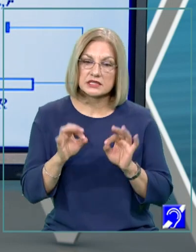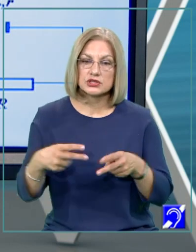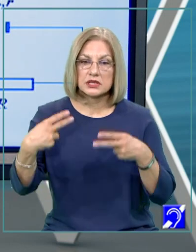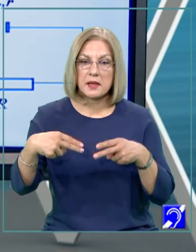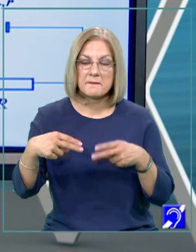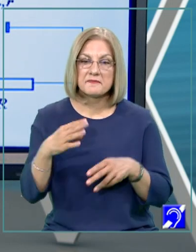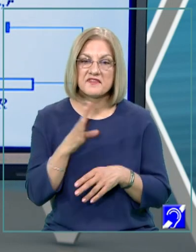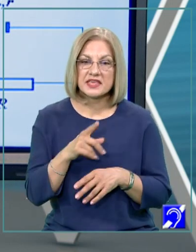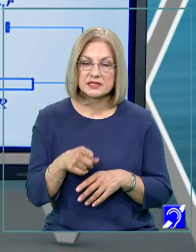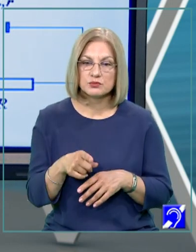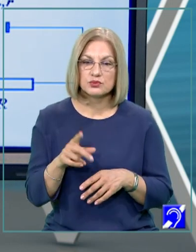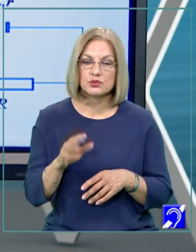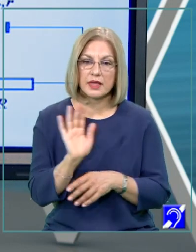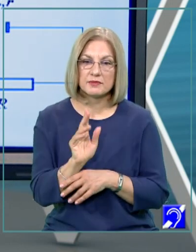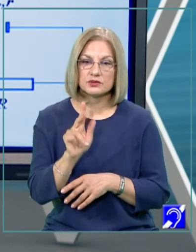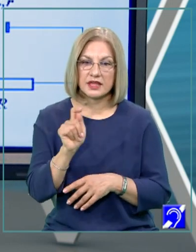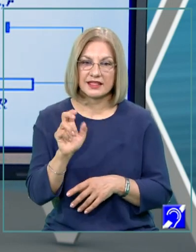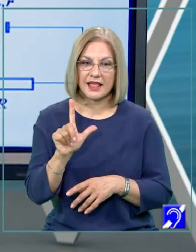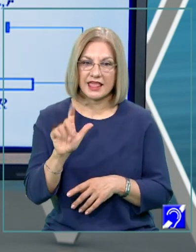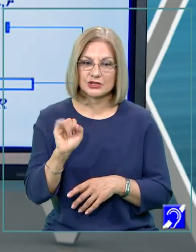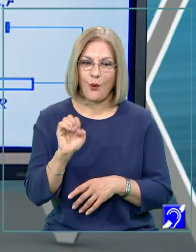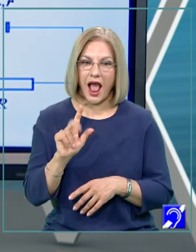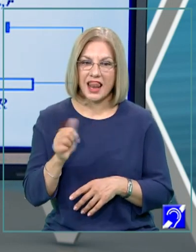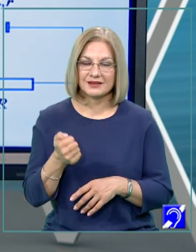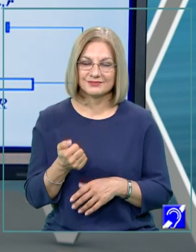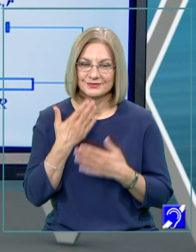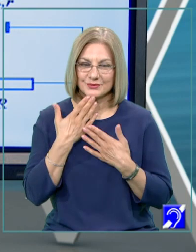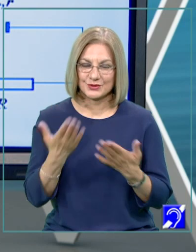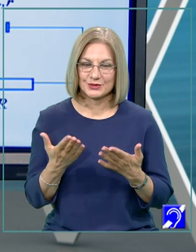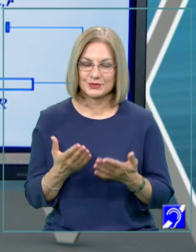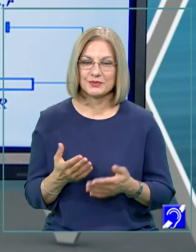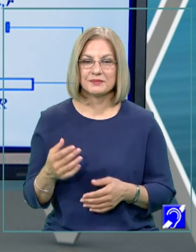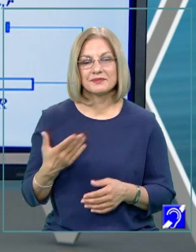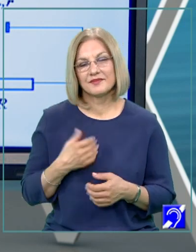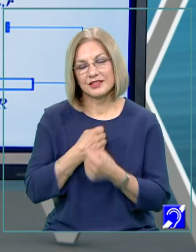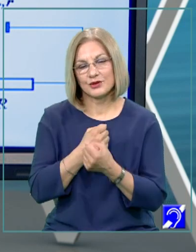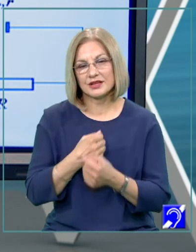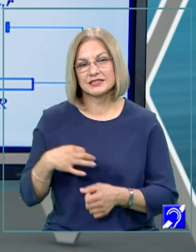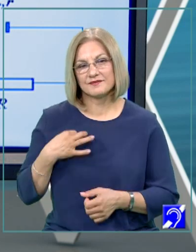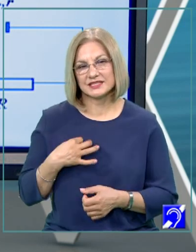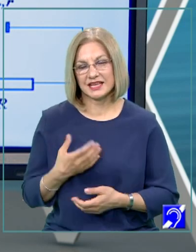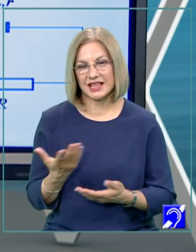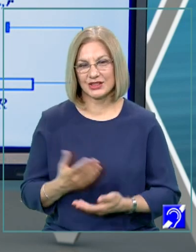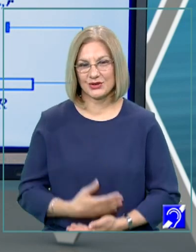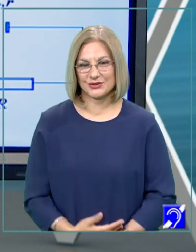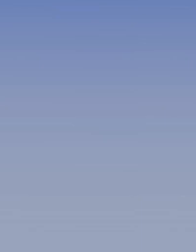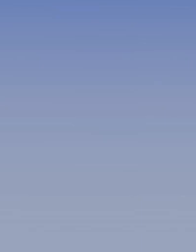pagina de Facebook a emisiunii tale școală Vă mulțumesc și vă doresc să fiți sănătoși copii